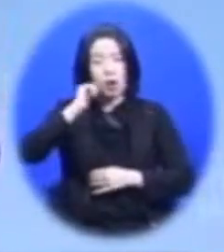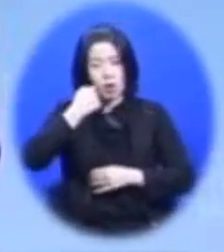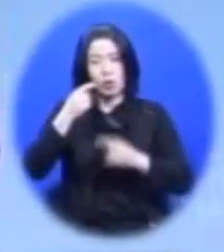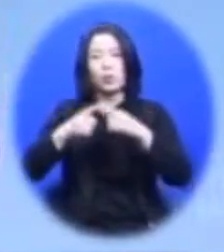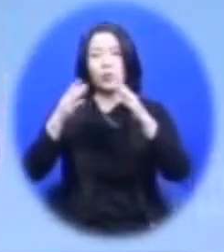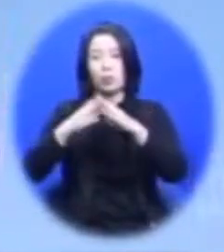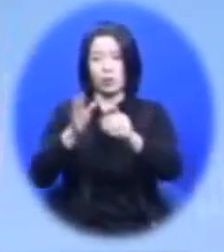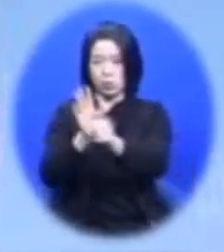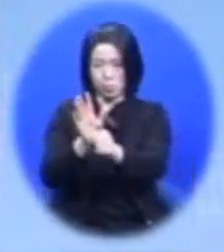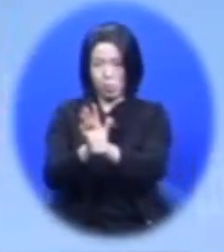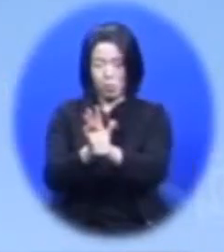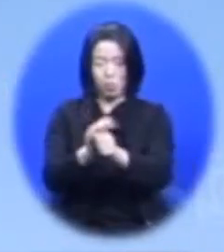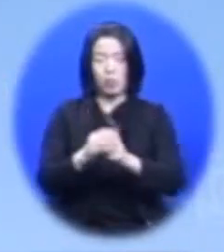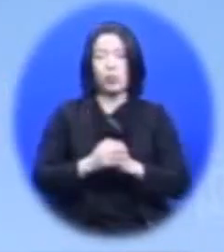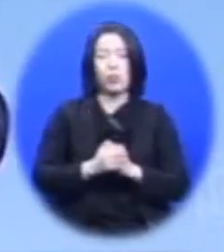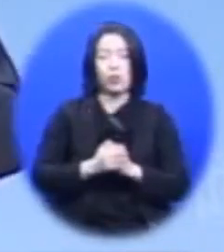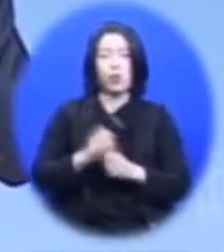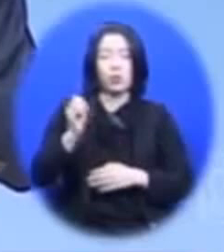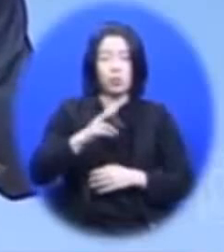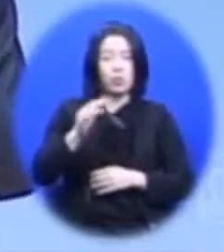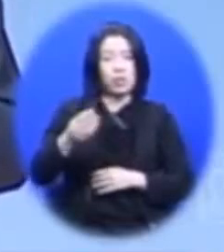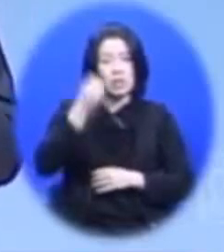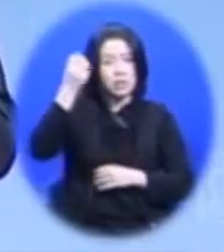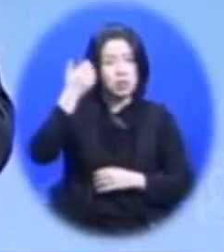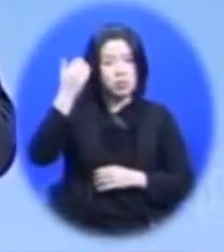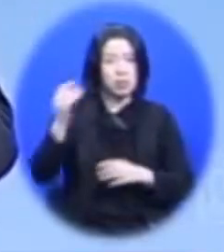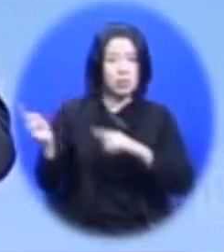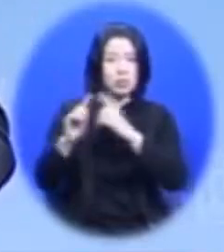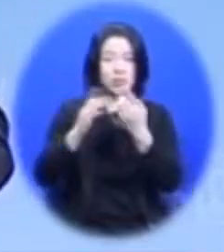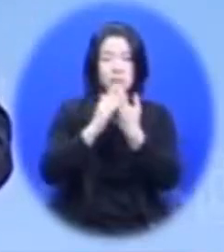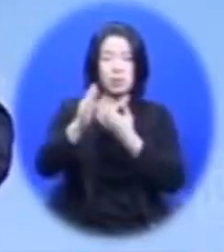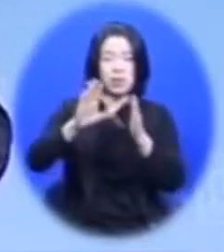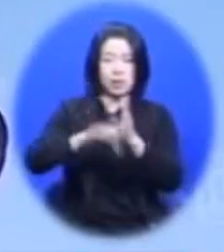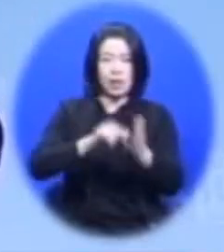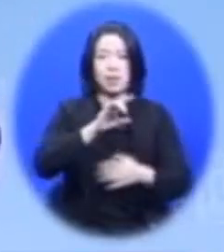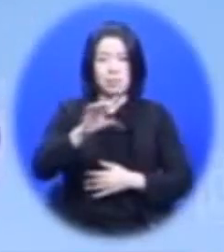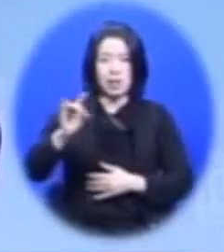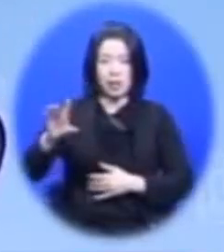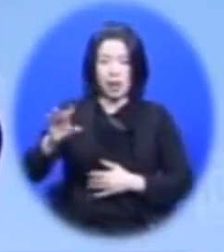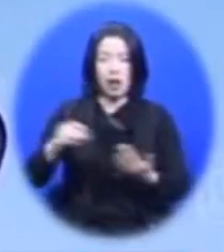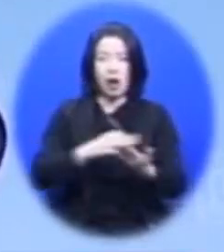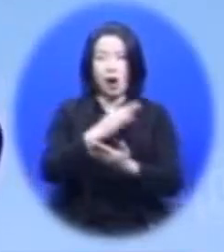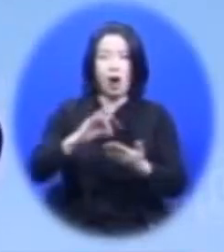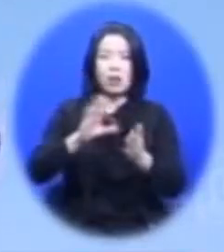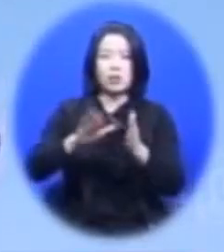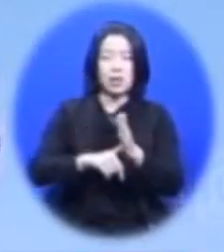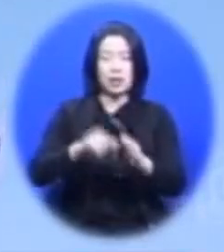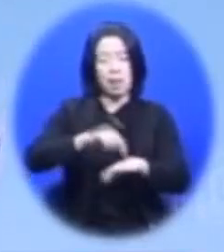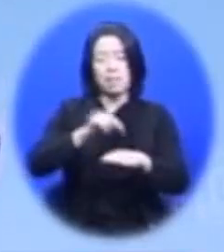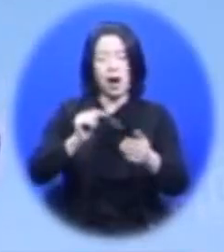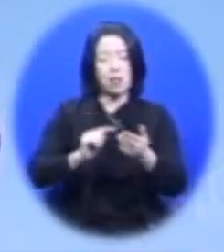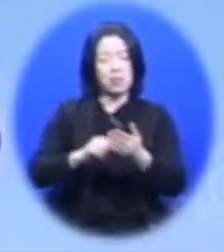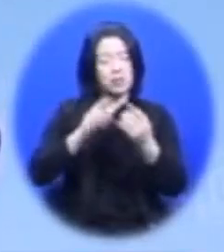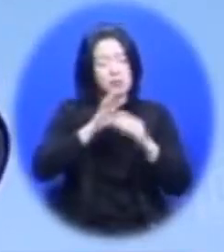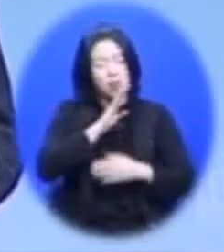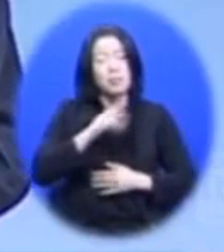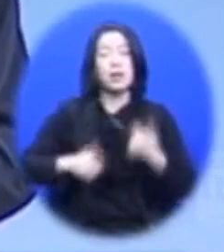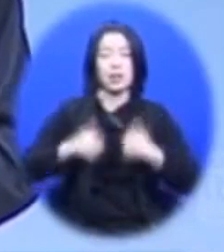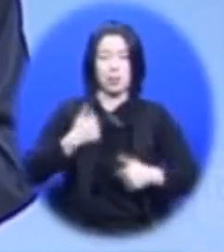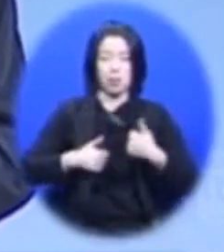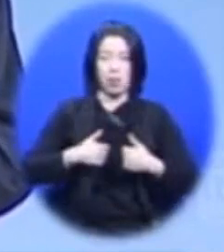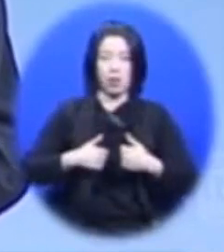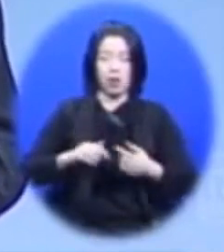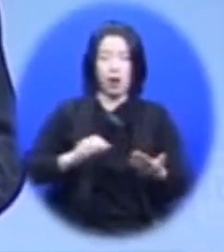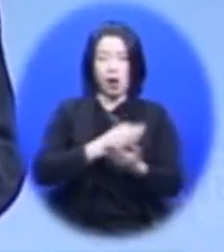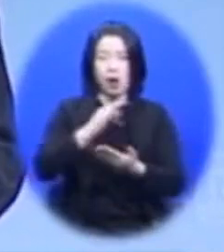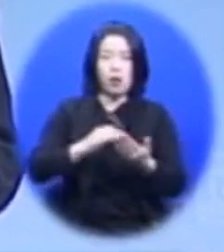돕고 성령 집회 때마다 그 헌금을 할 때 마음이 그렇게 기뻐요. 저는 헌금하는